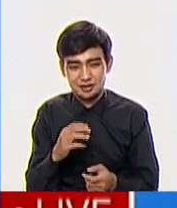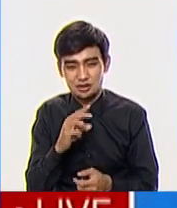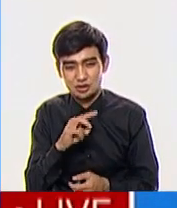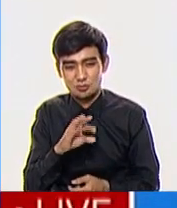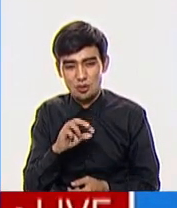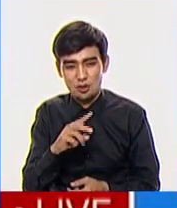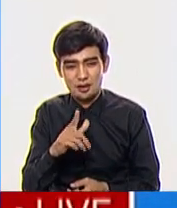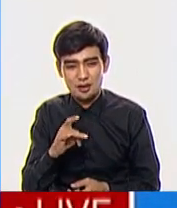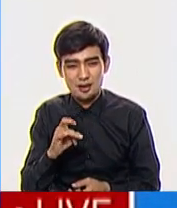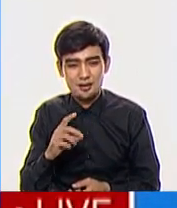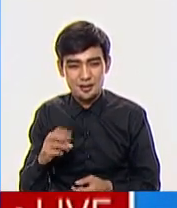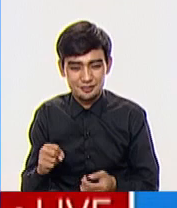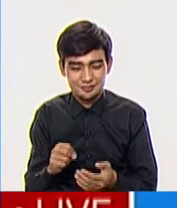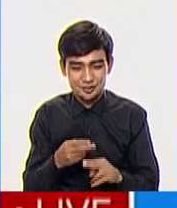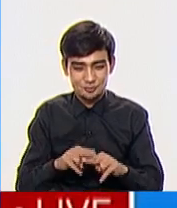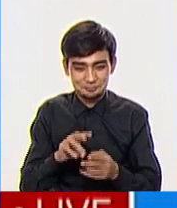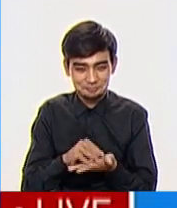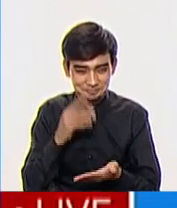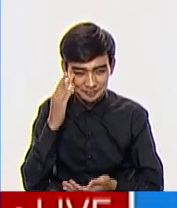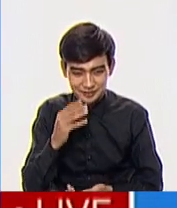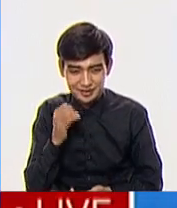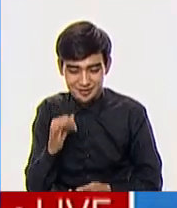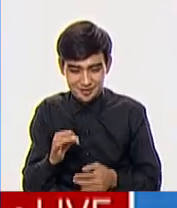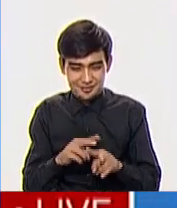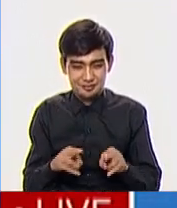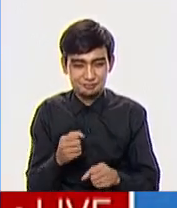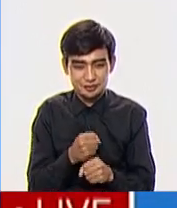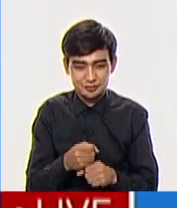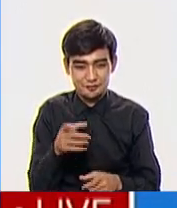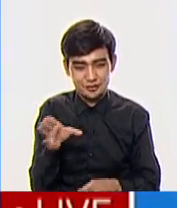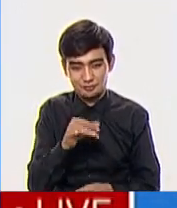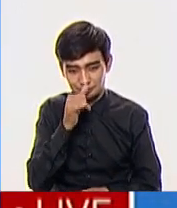Осындай сияқты әрекеттерге жол берген тестіленушілер болды, олар тиісінше тестілеуге жіберілген жоқ.